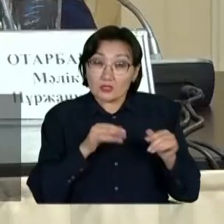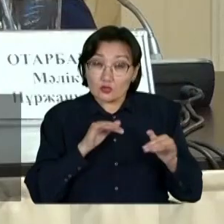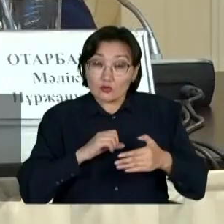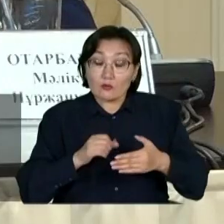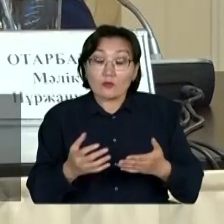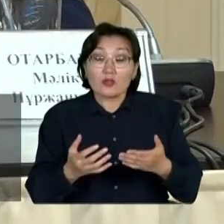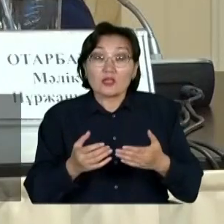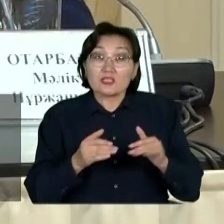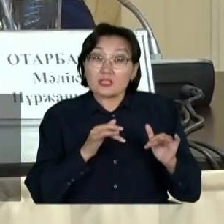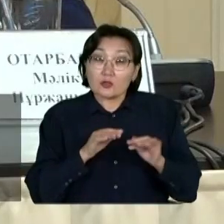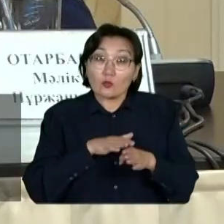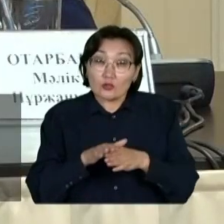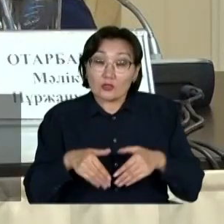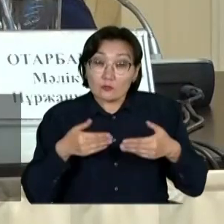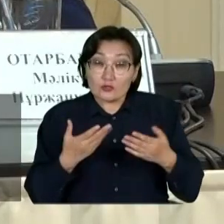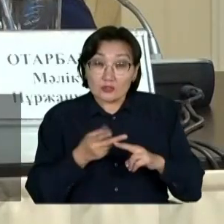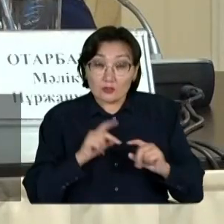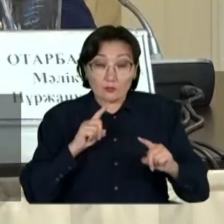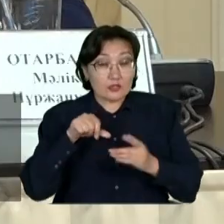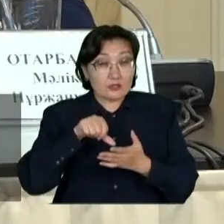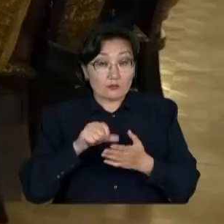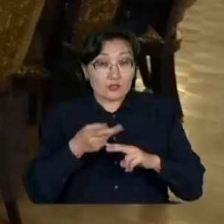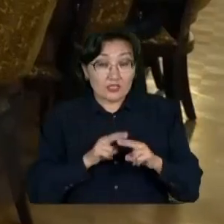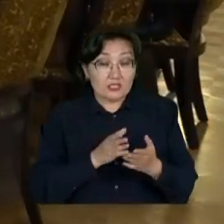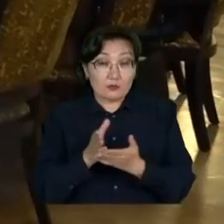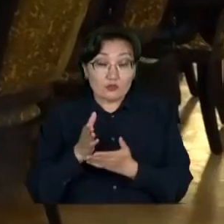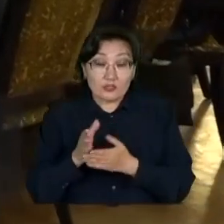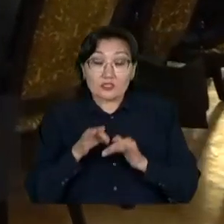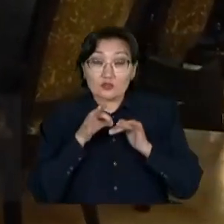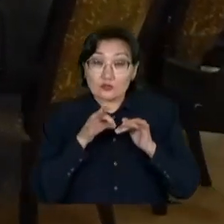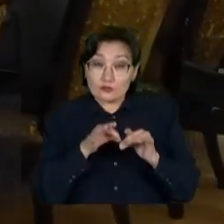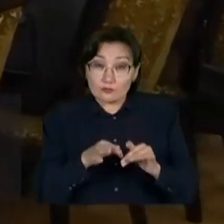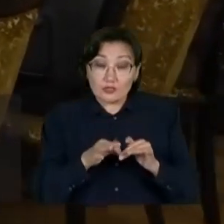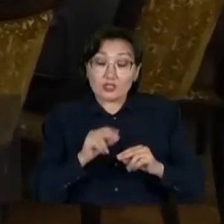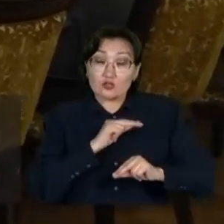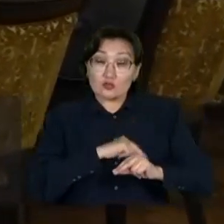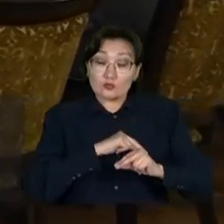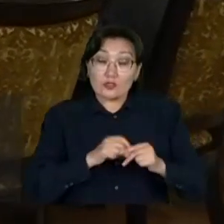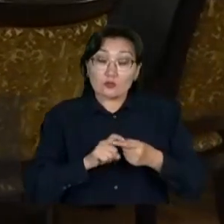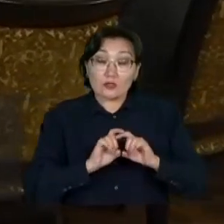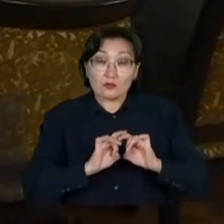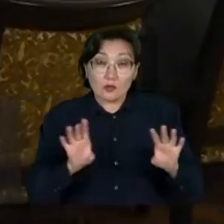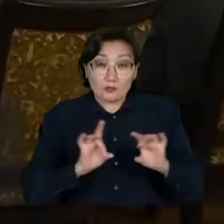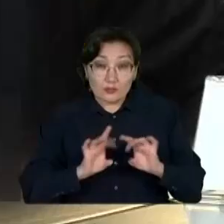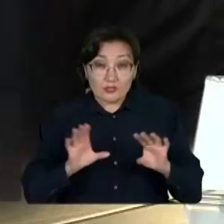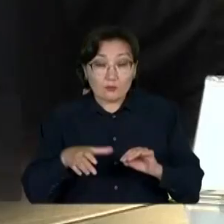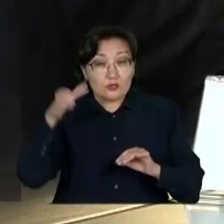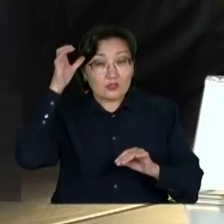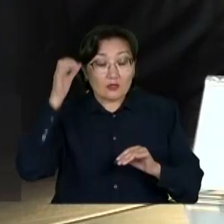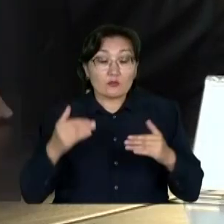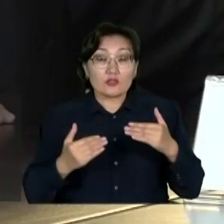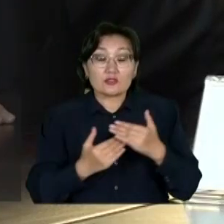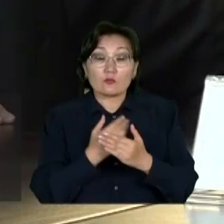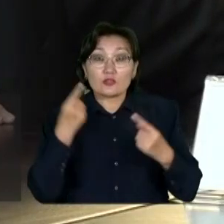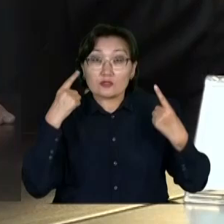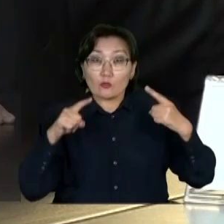қолға алу ұсынылған еді. Бүгінгі отырысқа қатысқандар аталған салаларда жүргізіліп жатқан жұмыстарға тоқталды. Сондай-ақ ғылыми жаңашылдықтар